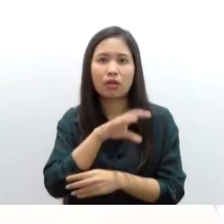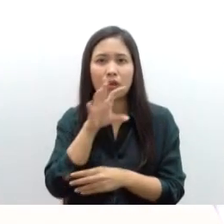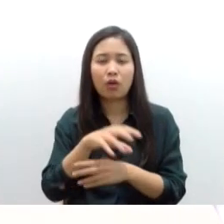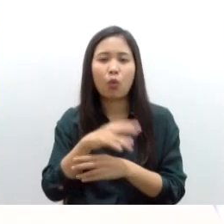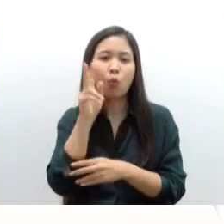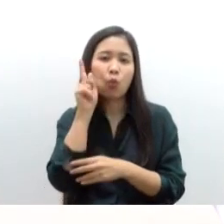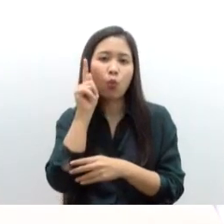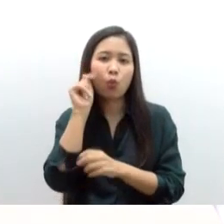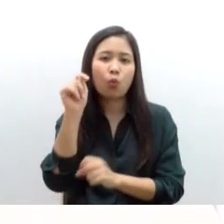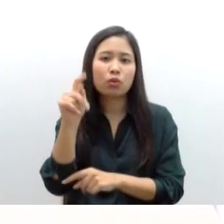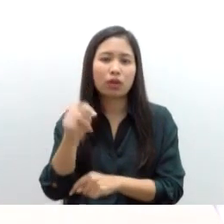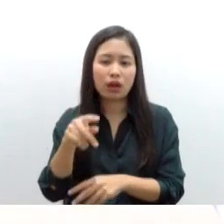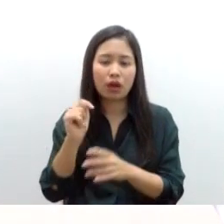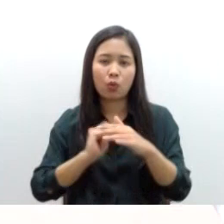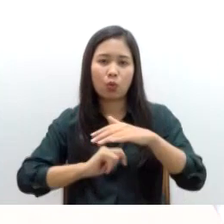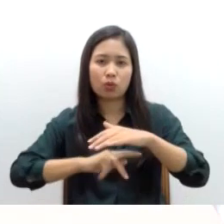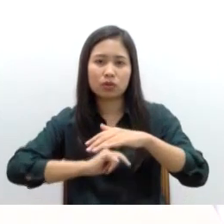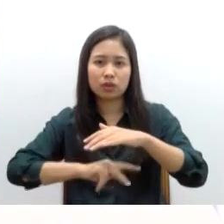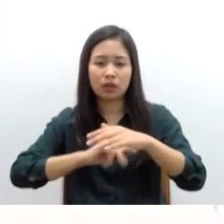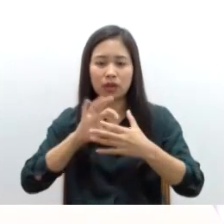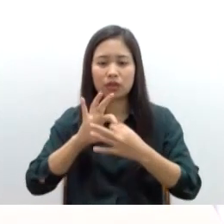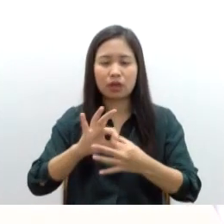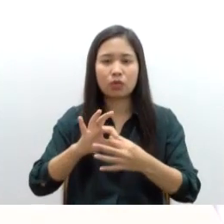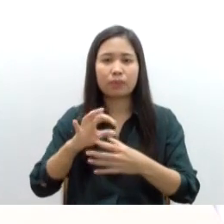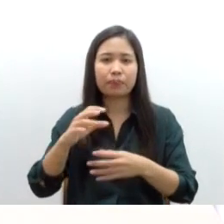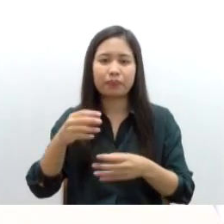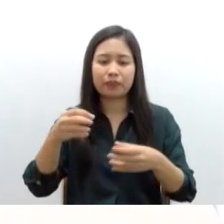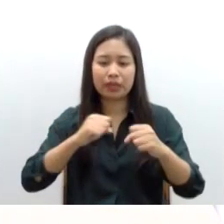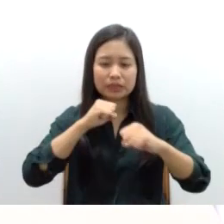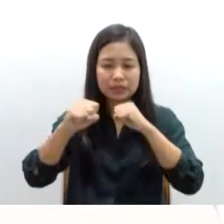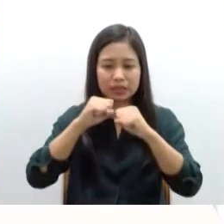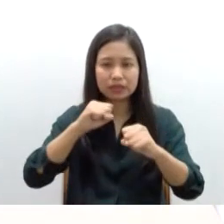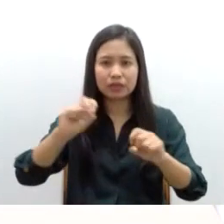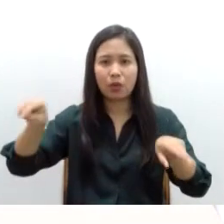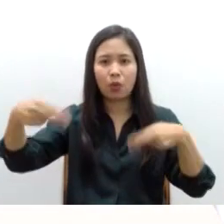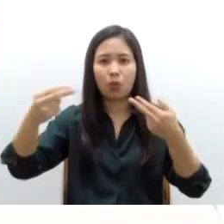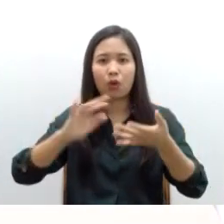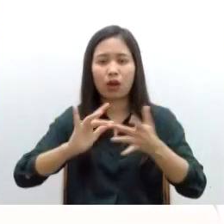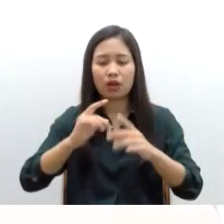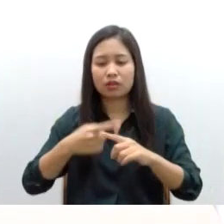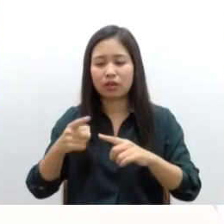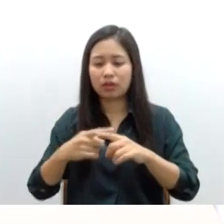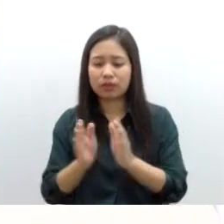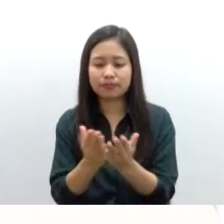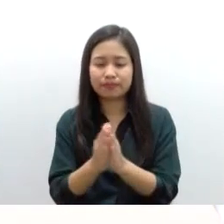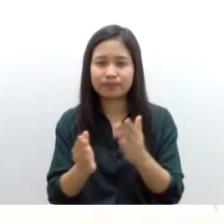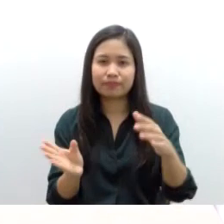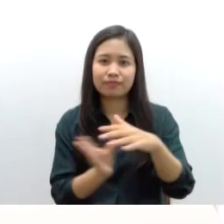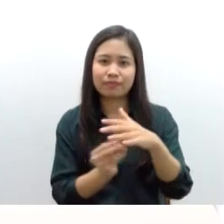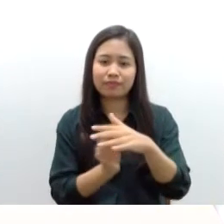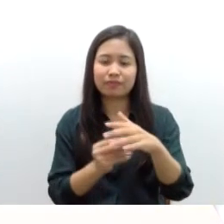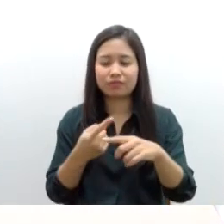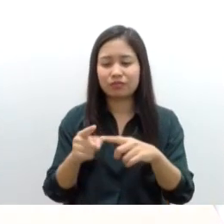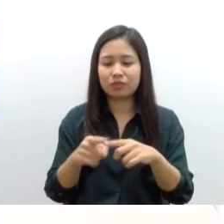ชาสัมพันธ์ผ่านสื่อออนไลน์ในสื่อต่างๆอ้างว่าเป็นผู้ผลิตและขายแบบฝึกหัดแบบฝึกทัก